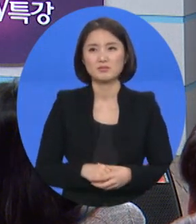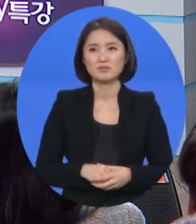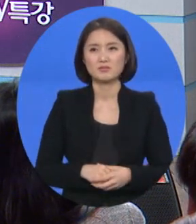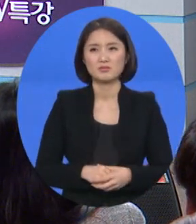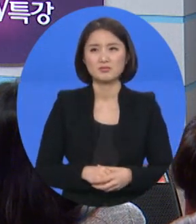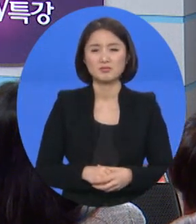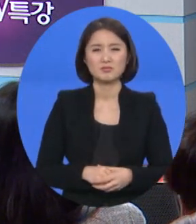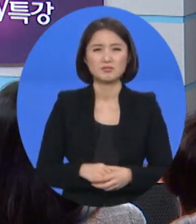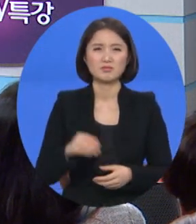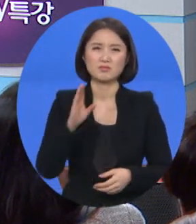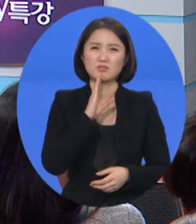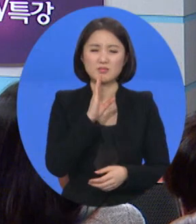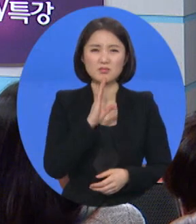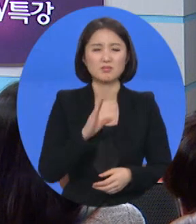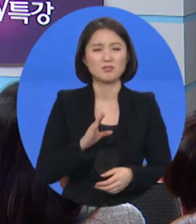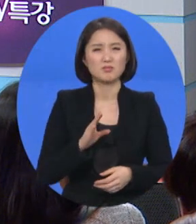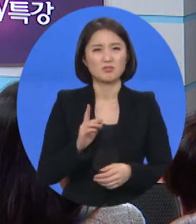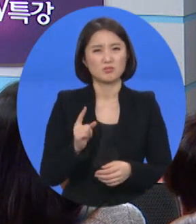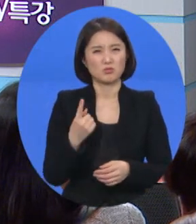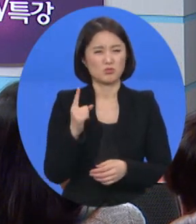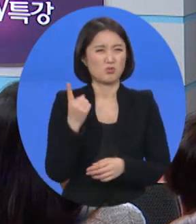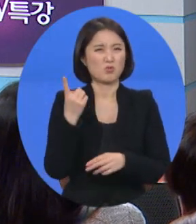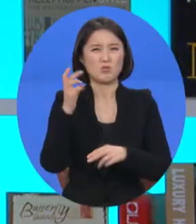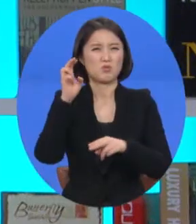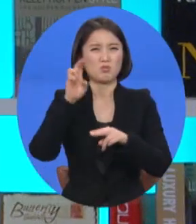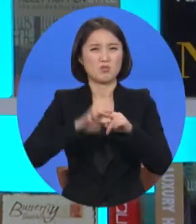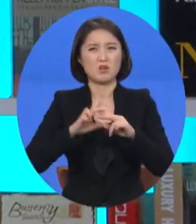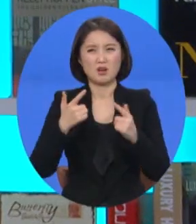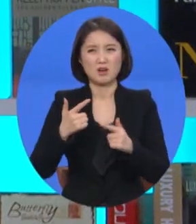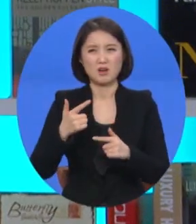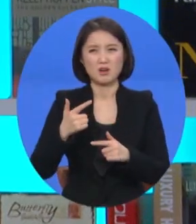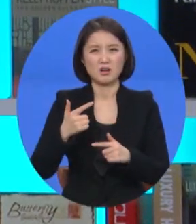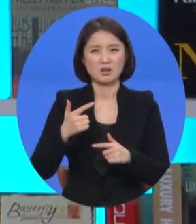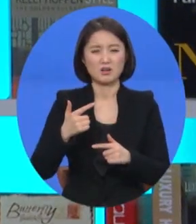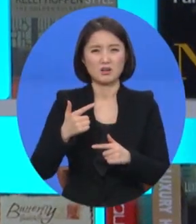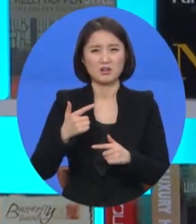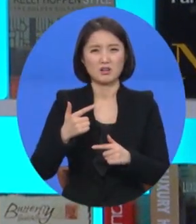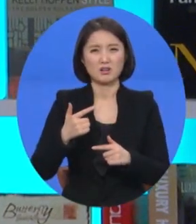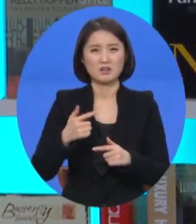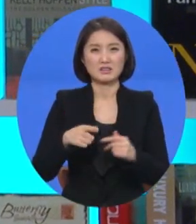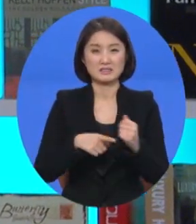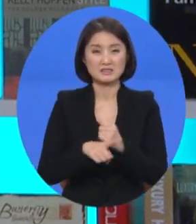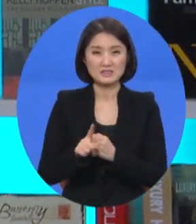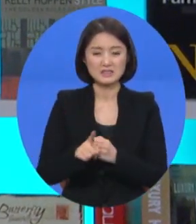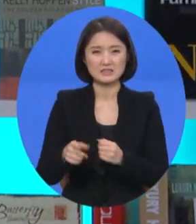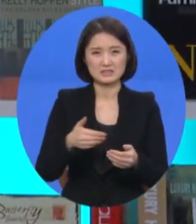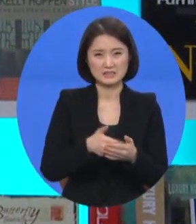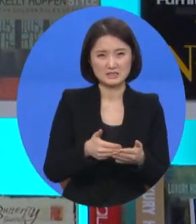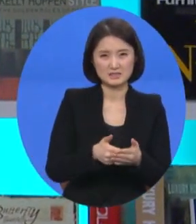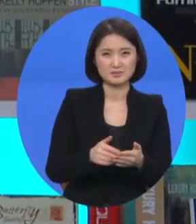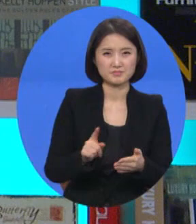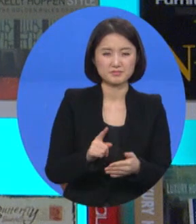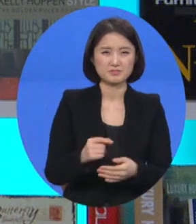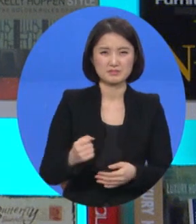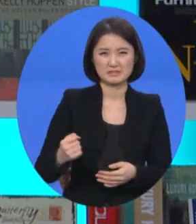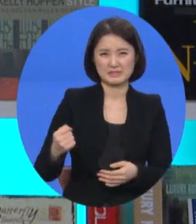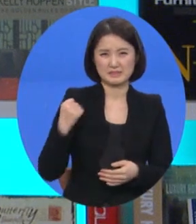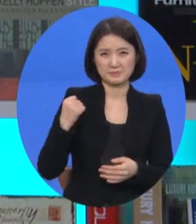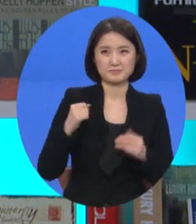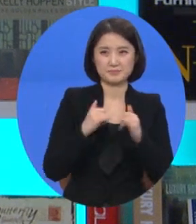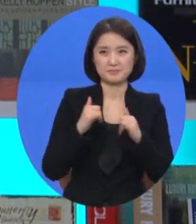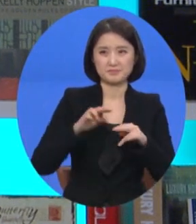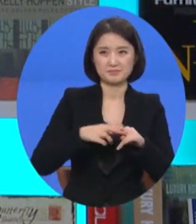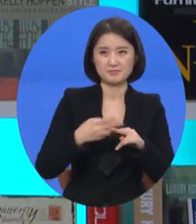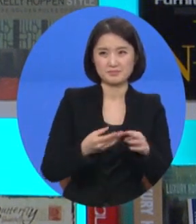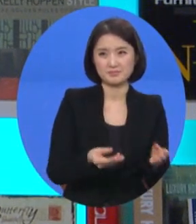것을 세계에서 치면 어 그러니까 혹시 이 선물을 말이죠 판서 나 아 영향력이 너무 불안한데 없이 이렇게